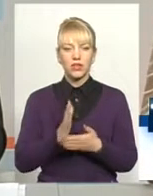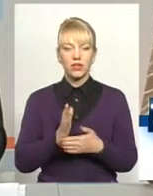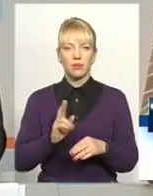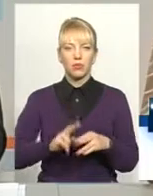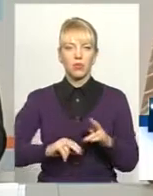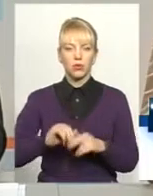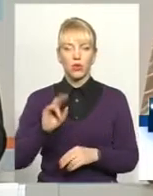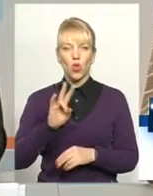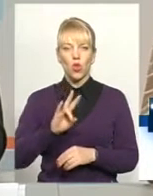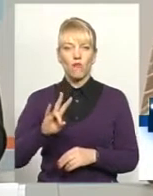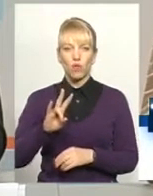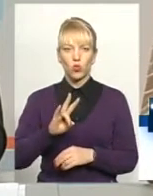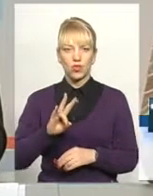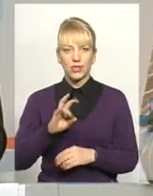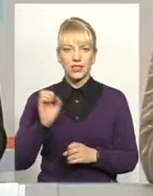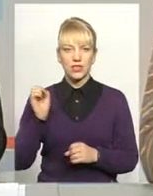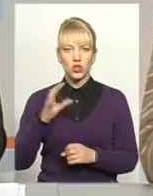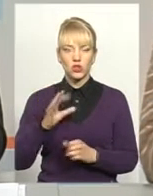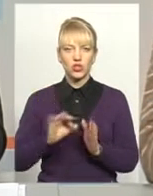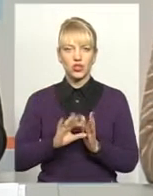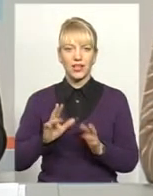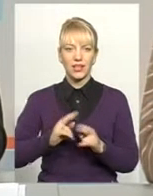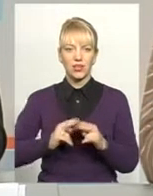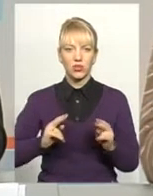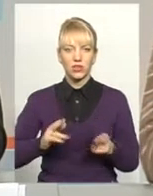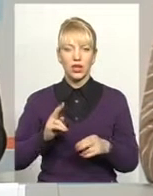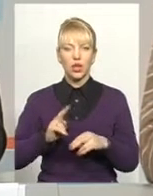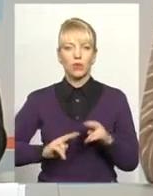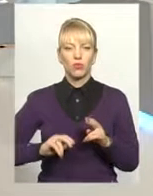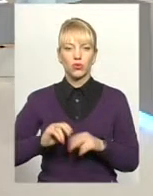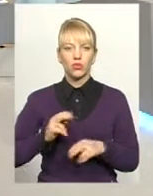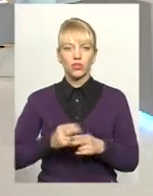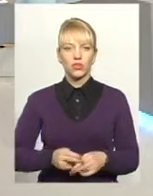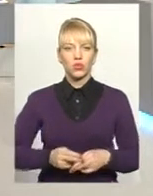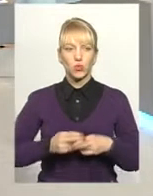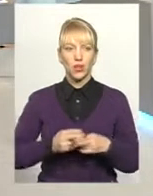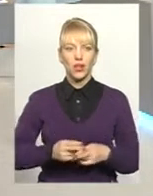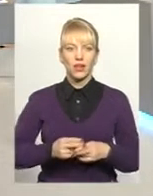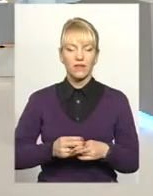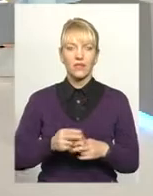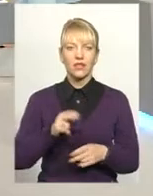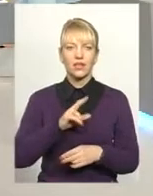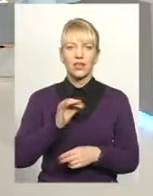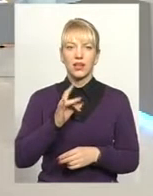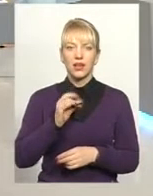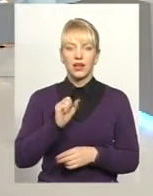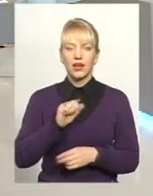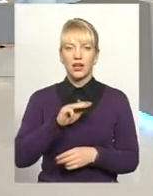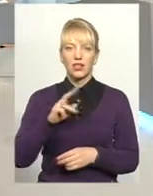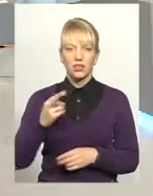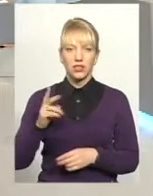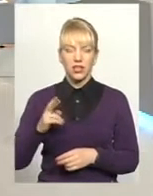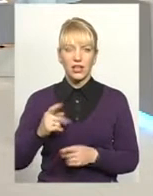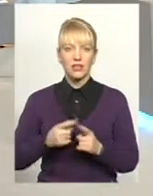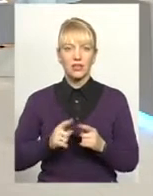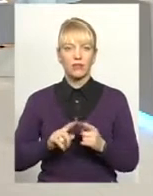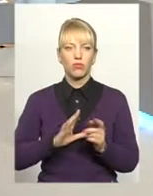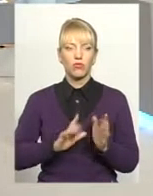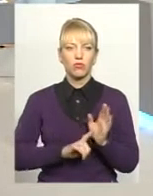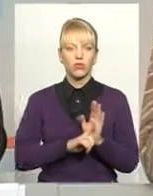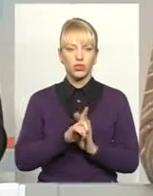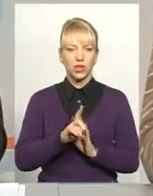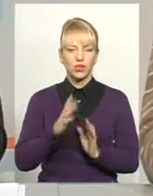Ушиці сонячна електростанція, будується в Дунаївцях, в Деражні. Оце був початок, але на мій погляд, чим